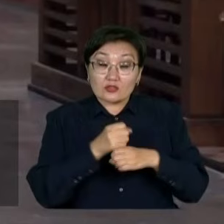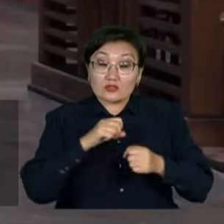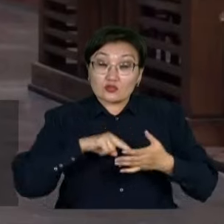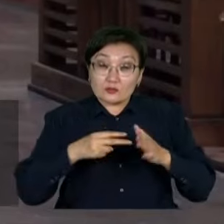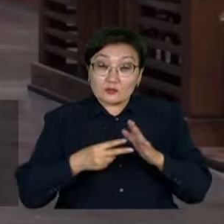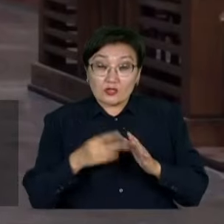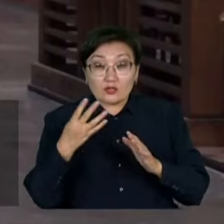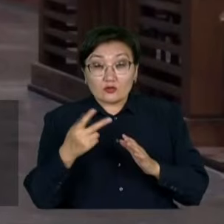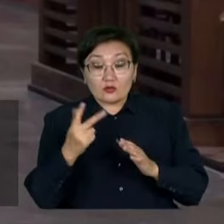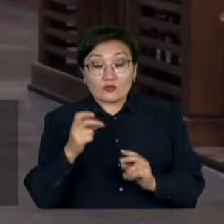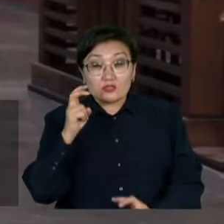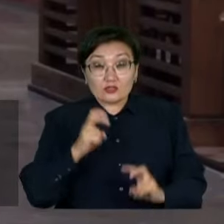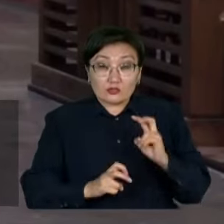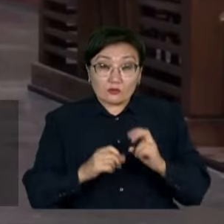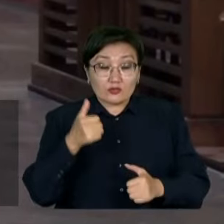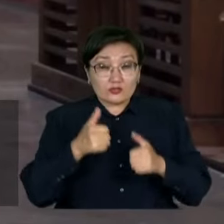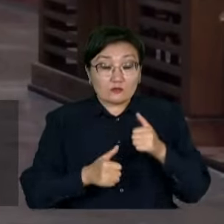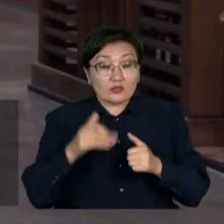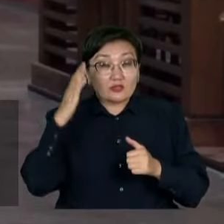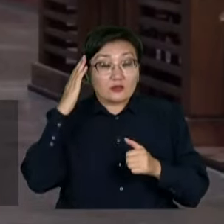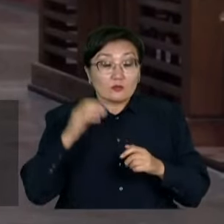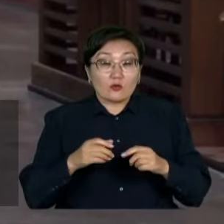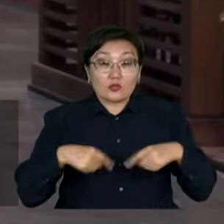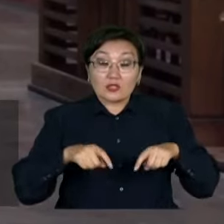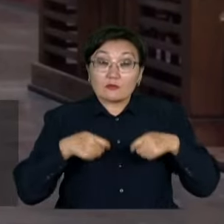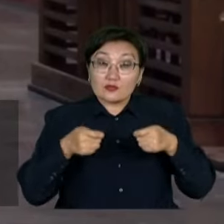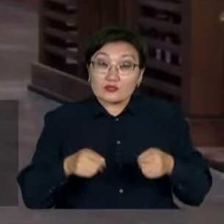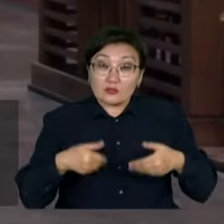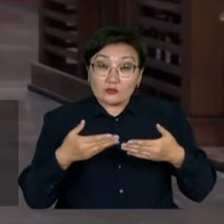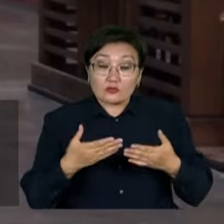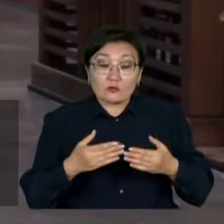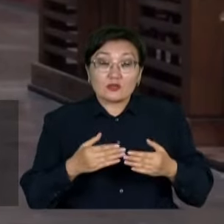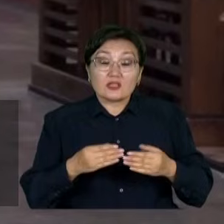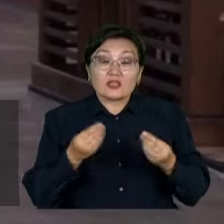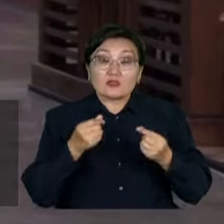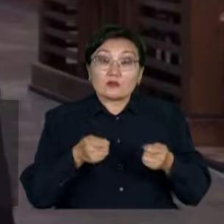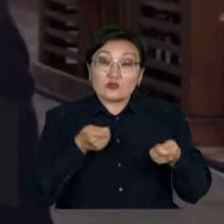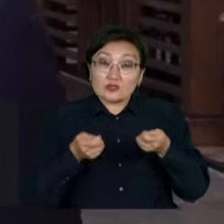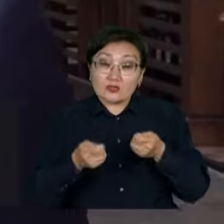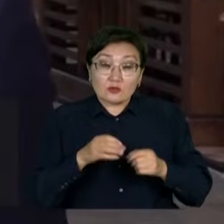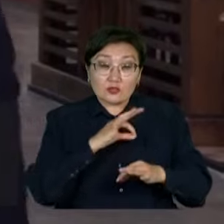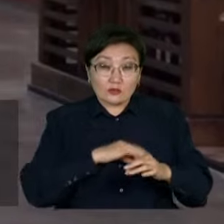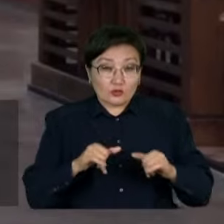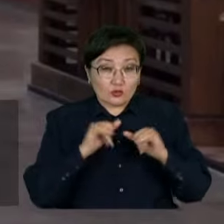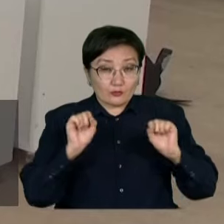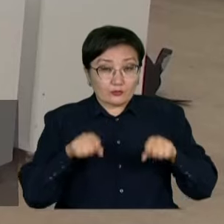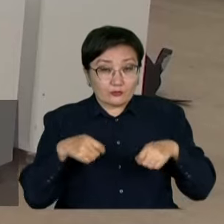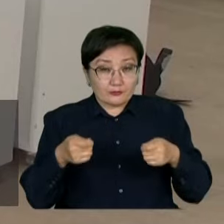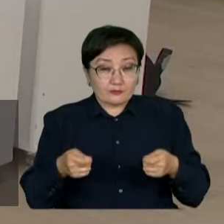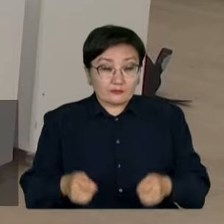Сондай 43 кәсіпорынды бәсекелестік ортаға беру ұсынылды. Бұл активтерді басқару тиімділігін арттыруға мүмкіндік береді.